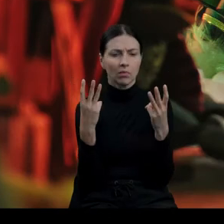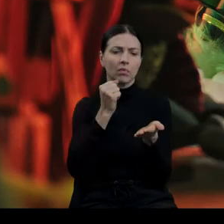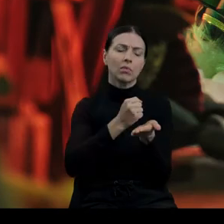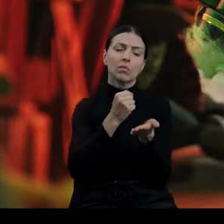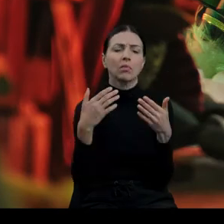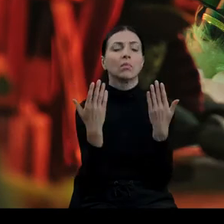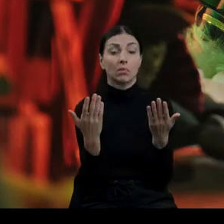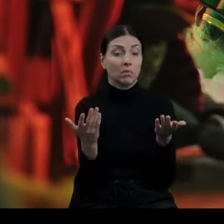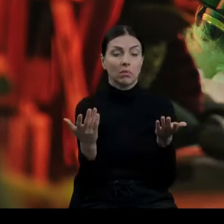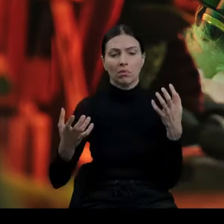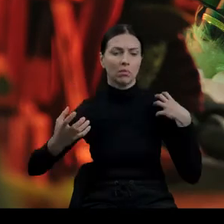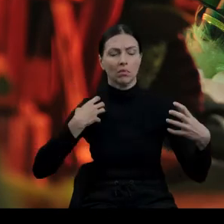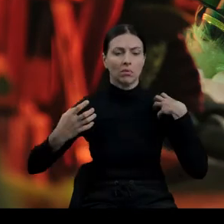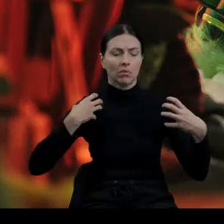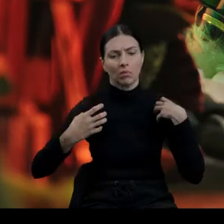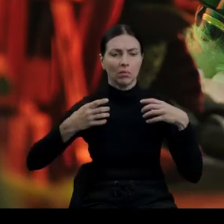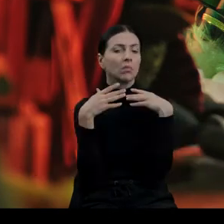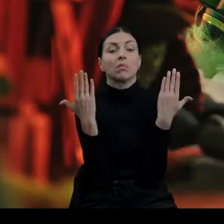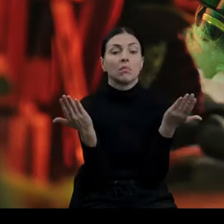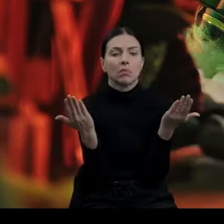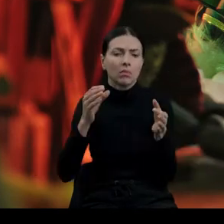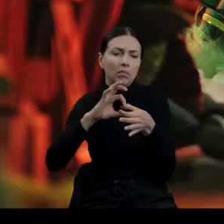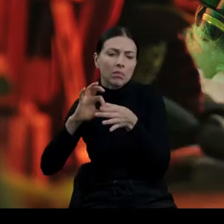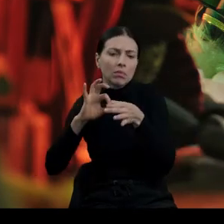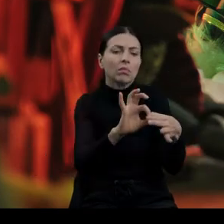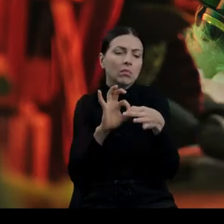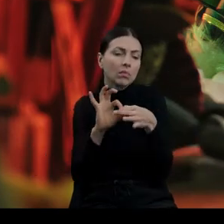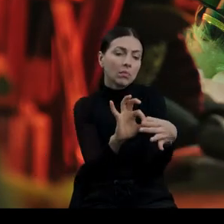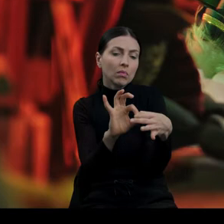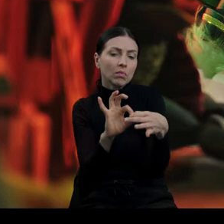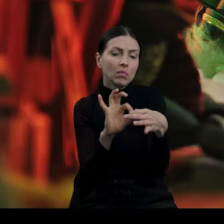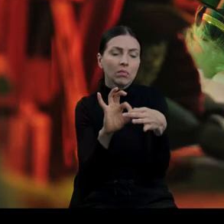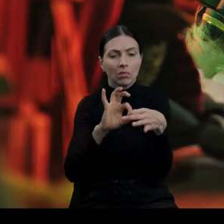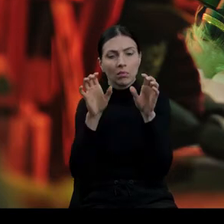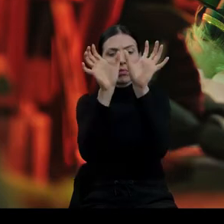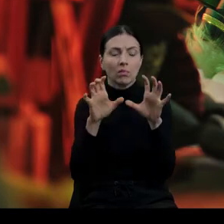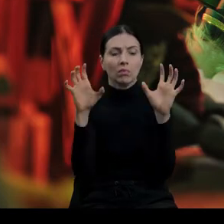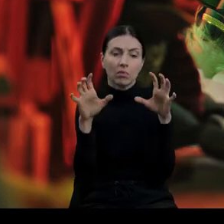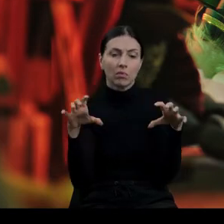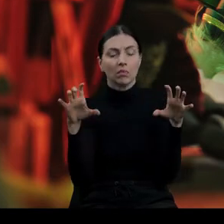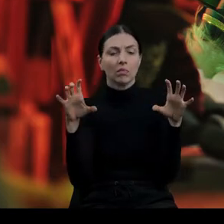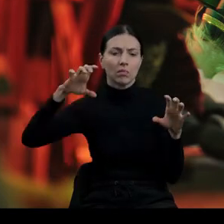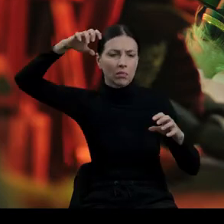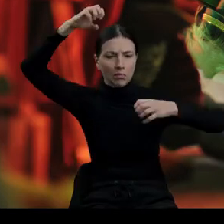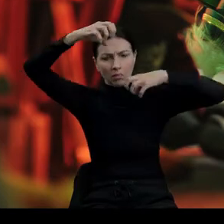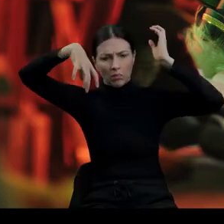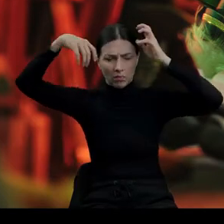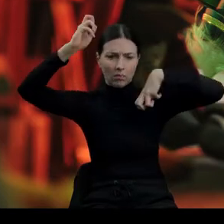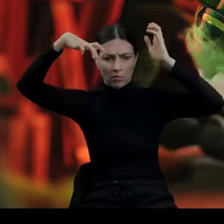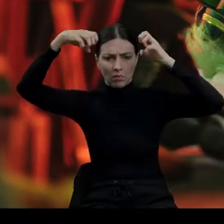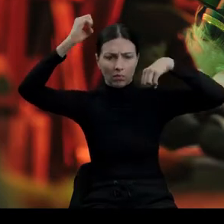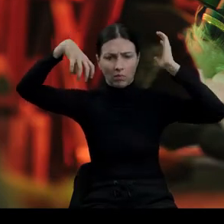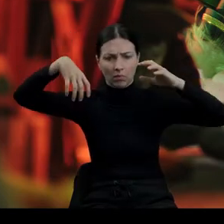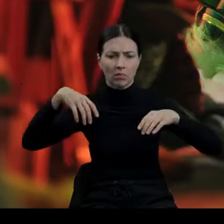Bardzo poważną sprawą w teatrze jest współpraca scenografa z oświetleniowcem.